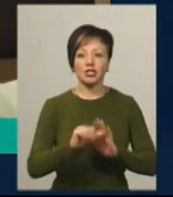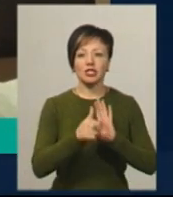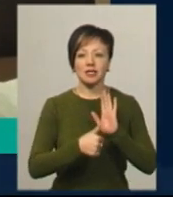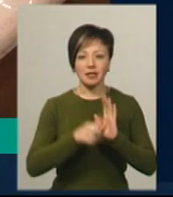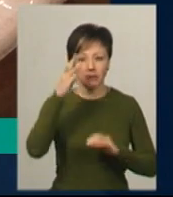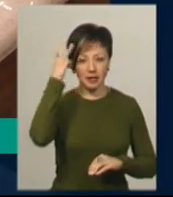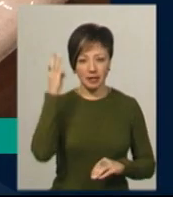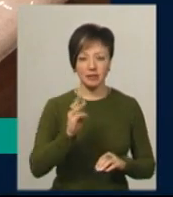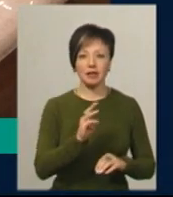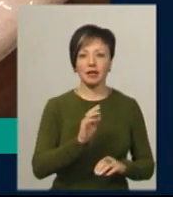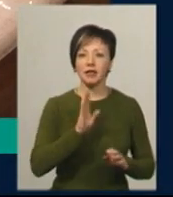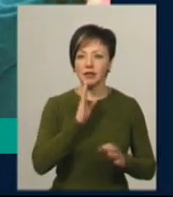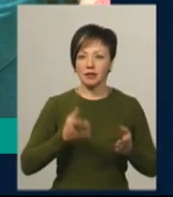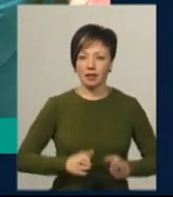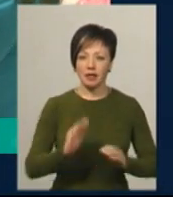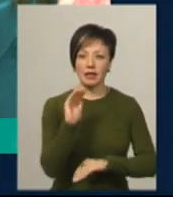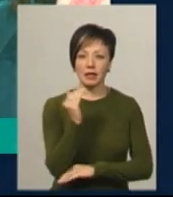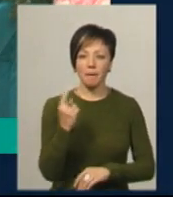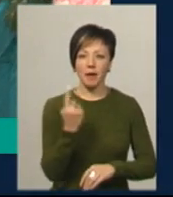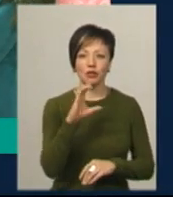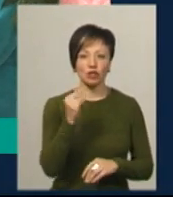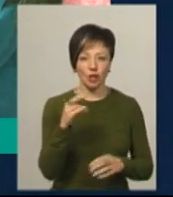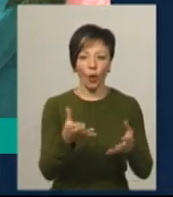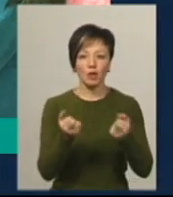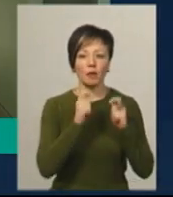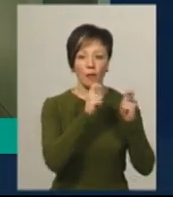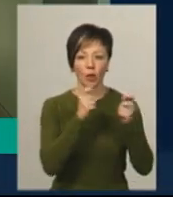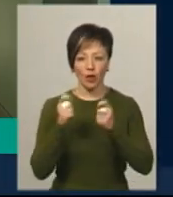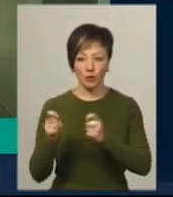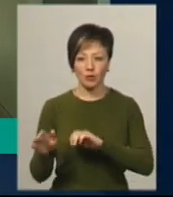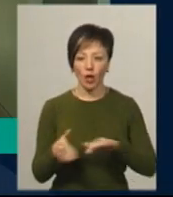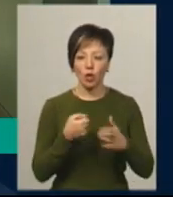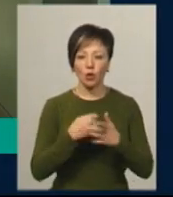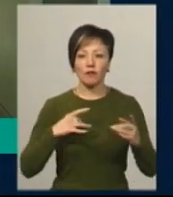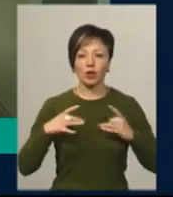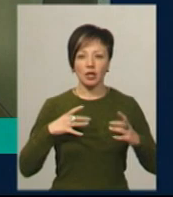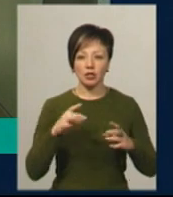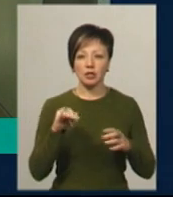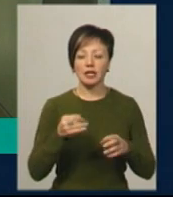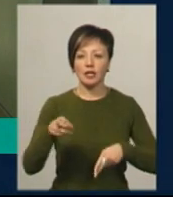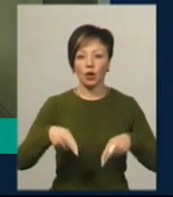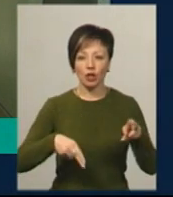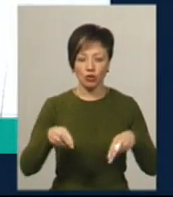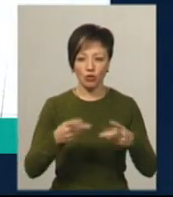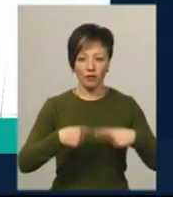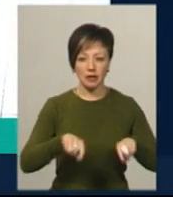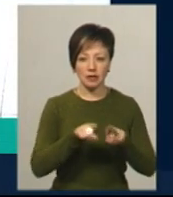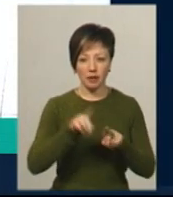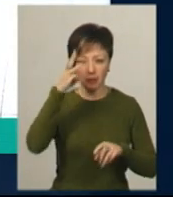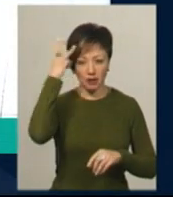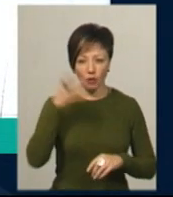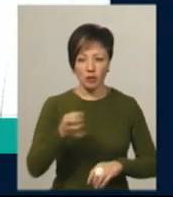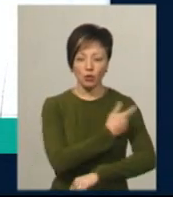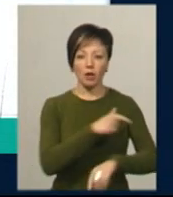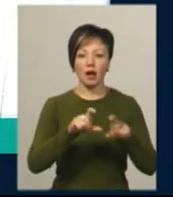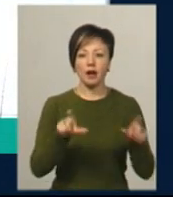Шістнадцять хмельницьких породіль, котрі народили дітей 1 січня, отримали подарунки. До неврологічного із нейрохірургічного відділення Хмельницької